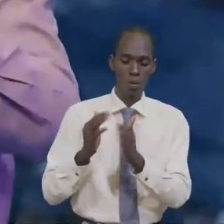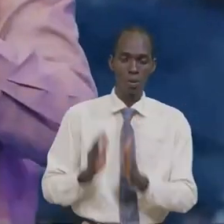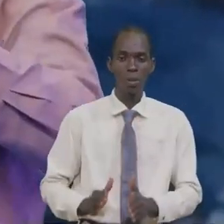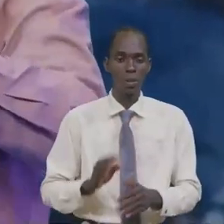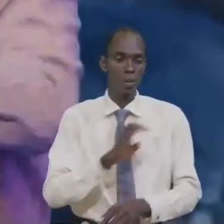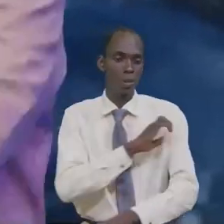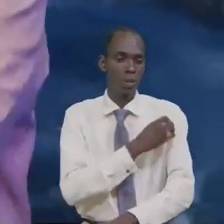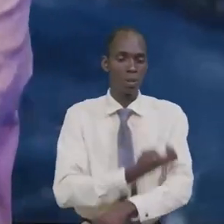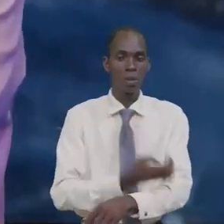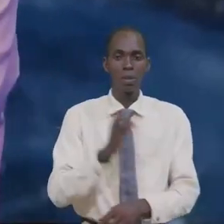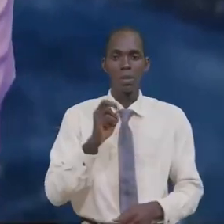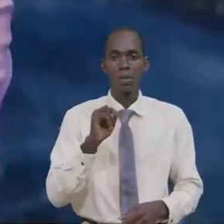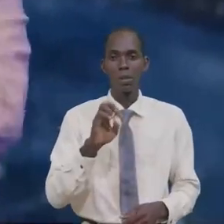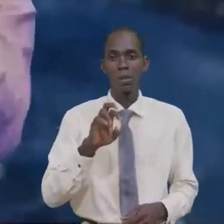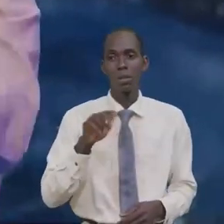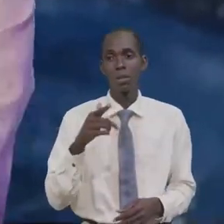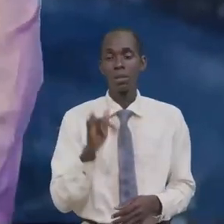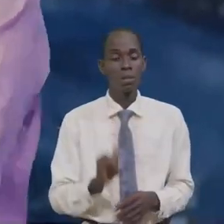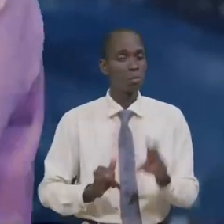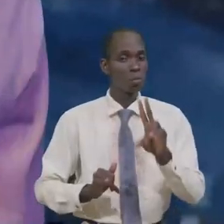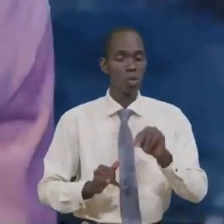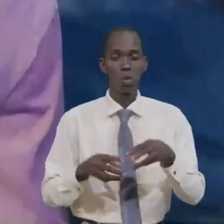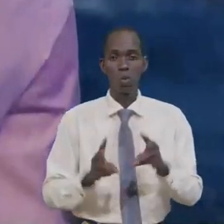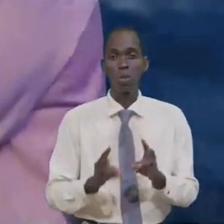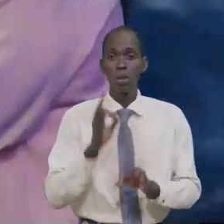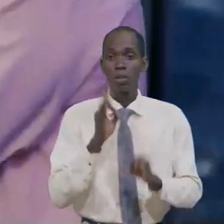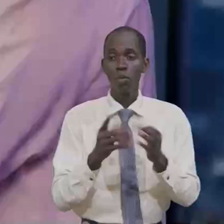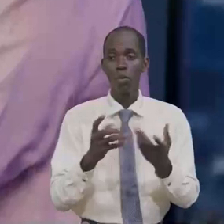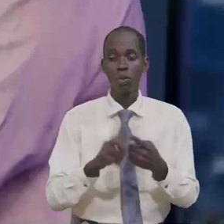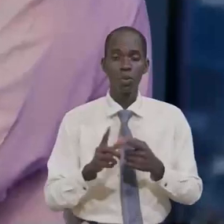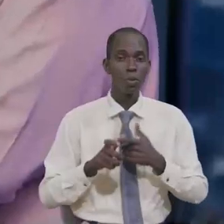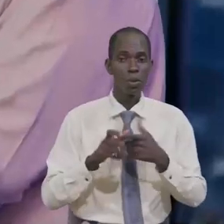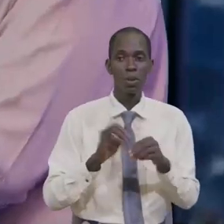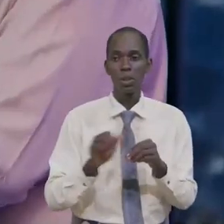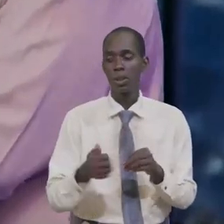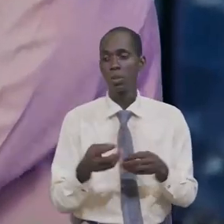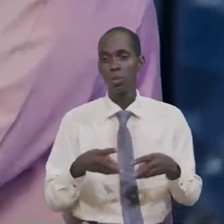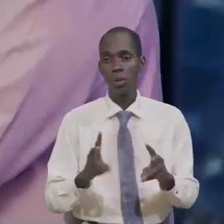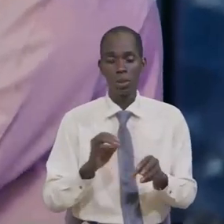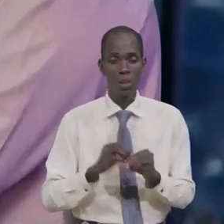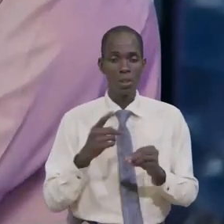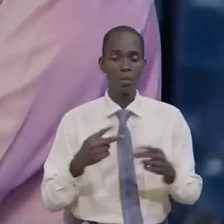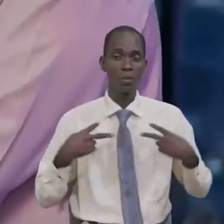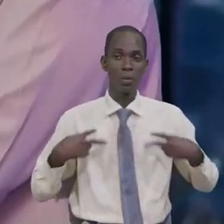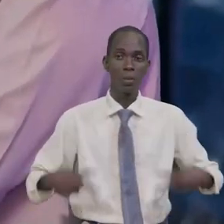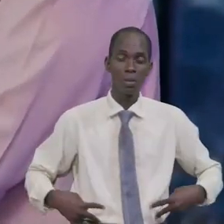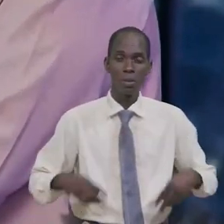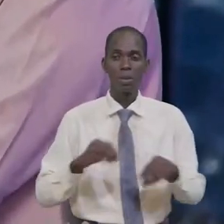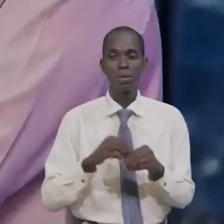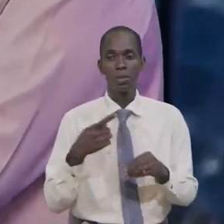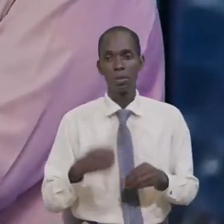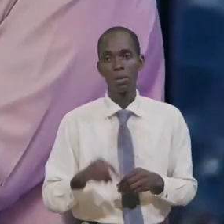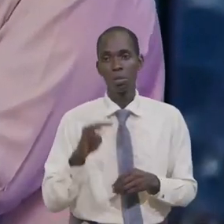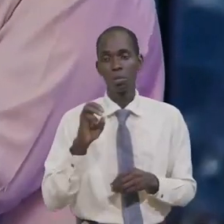n'importe où si vous voulez vous engager dans le physique dans le moral dans le